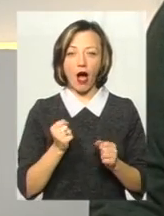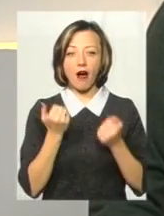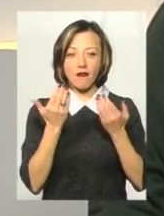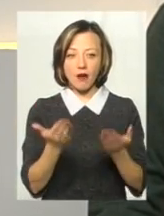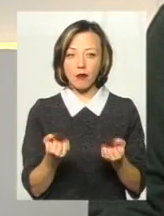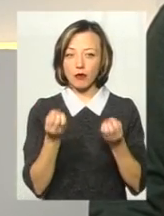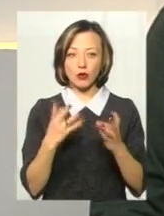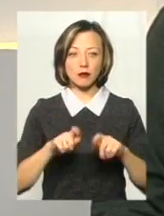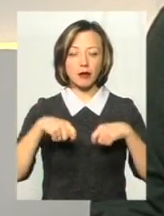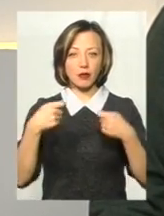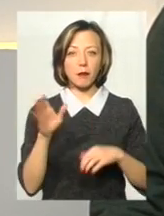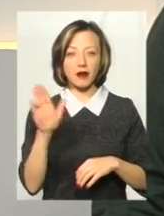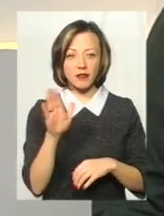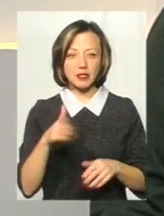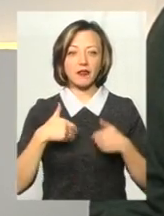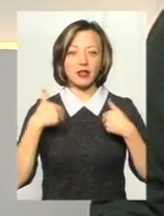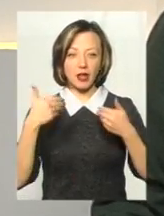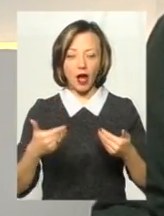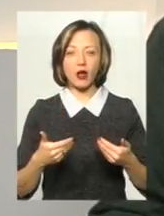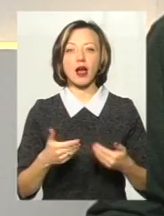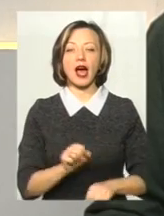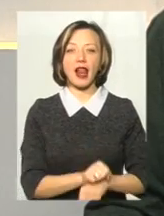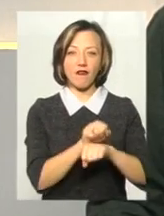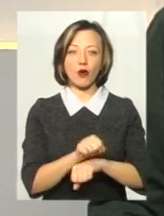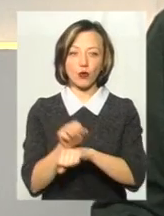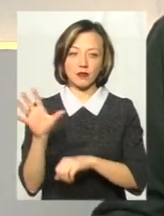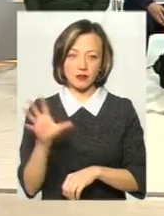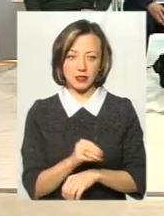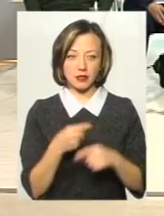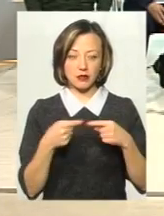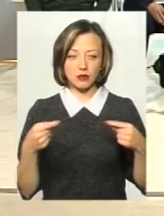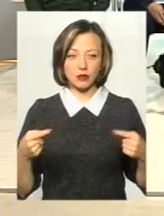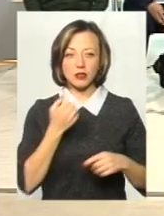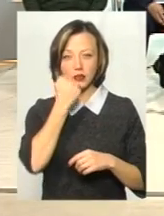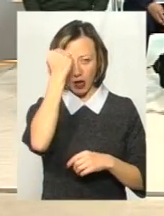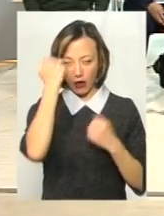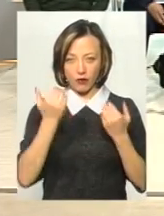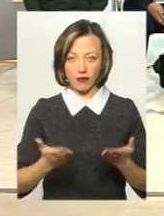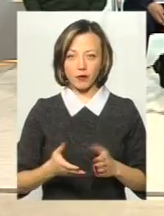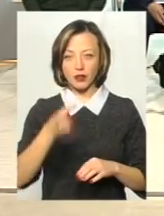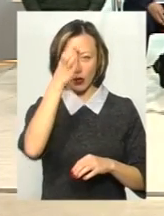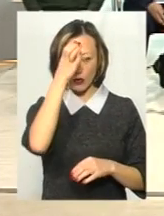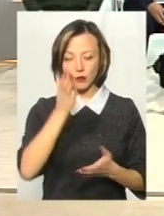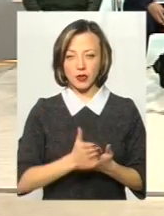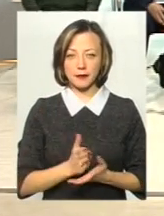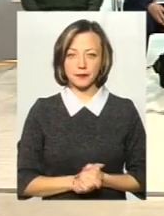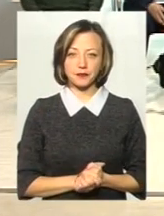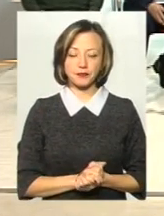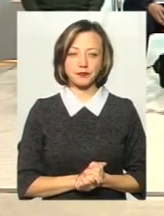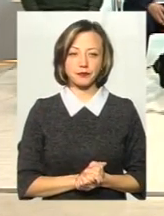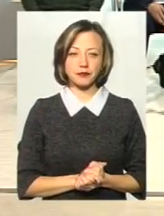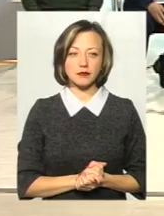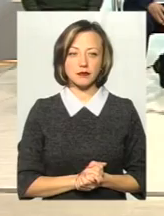вам я просто передаю привіт, що ви вітаєте революції, всі штуки. Дякую вам, що ви такий розумний. Дякуємо за ваше